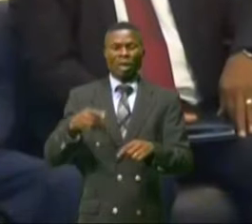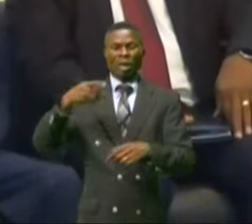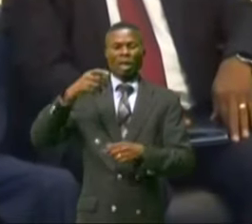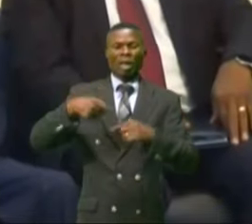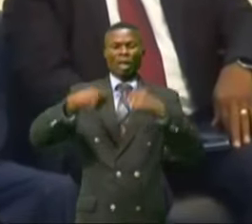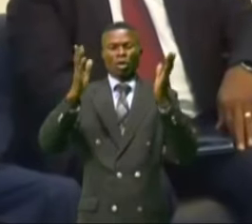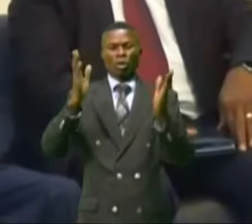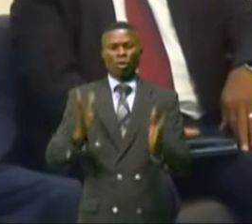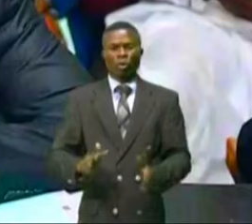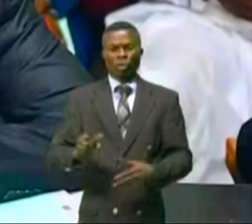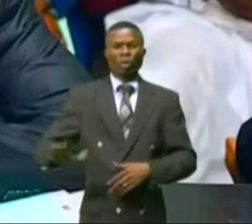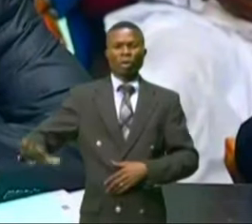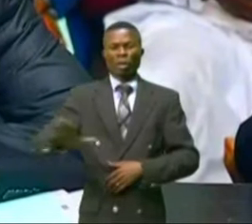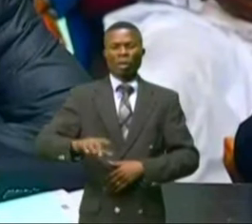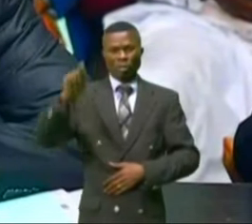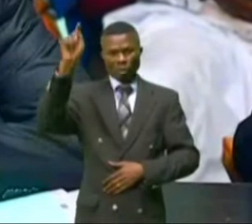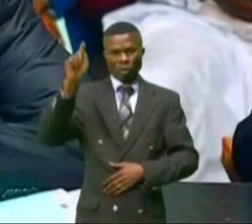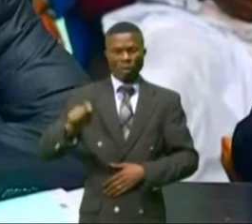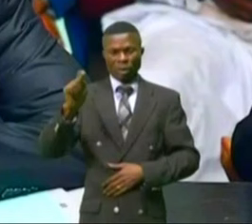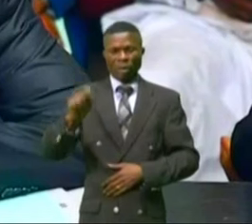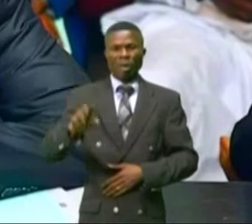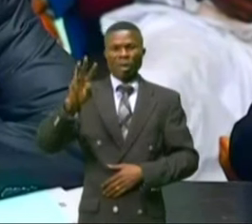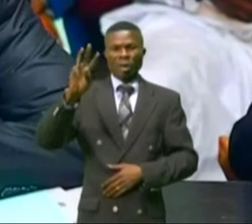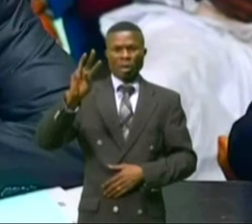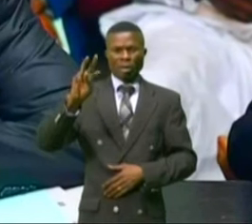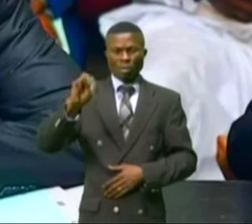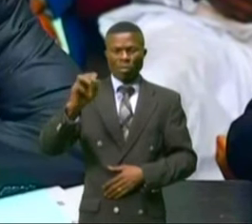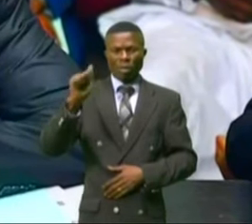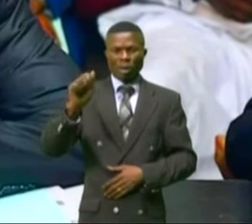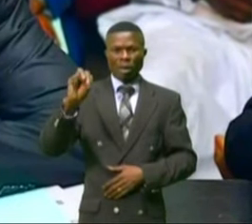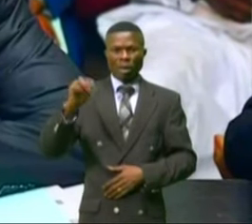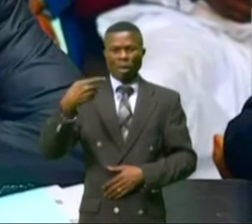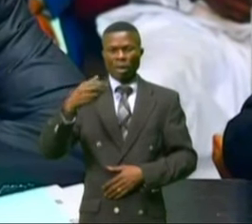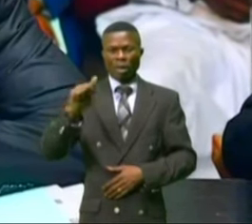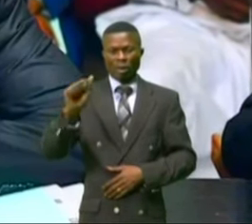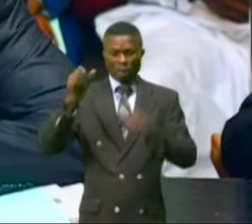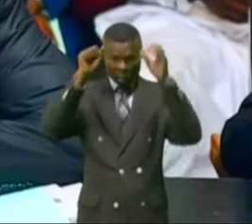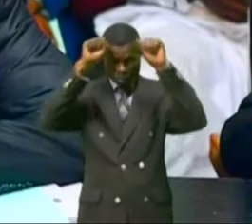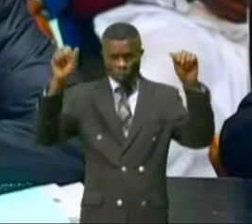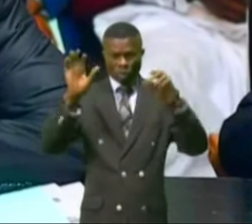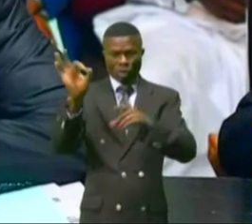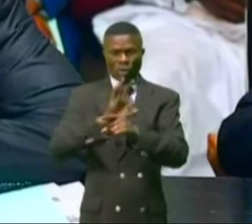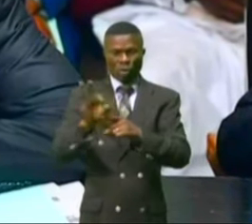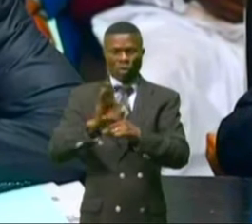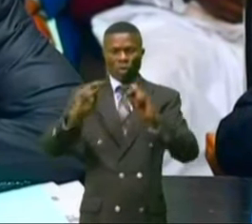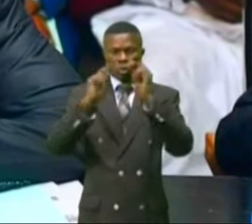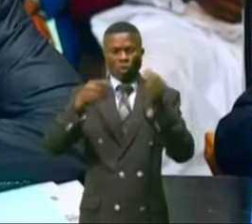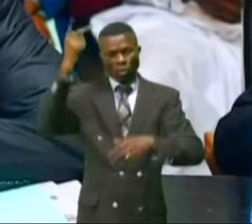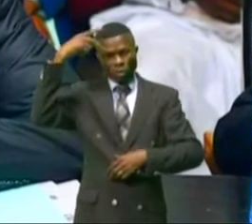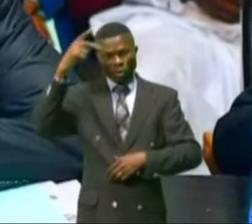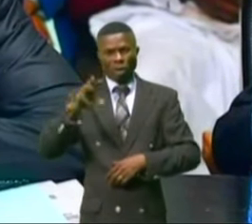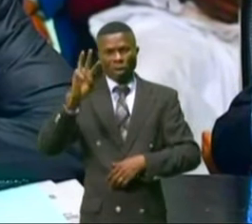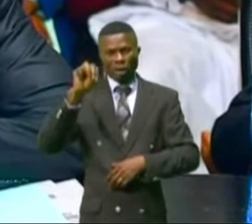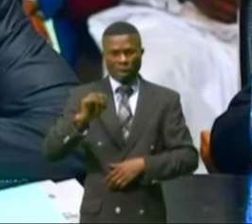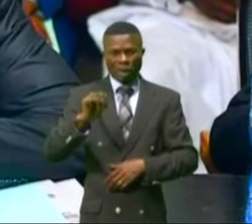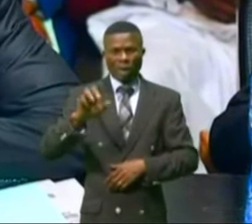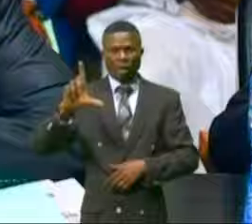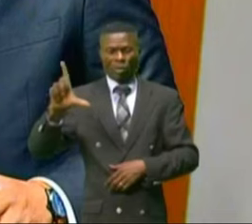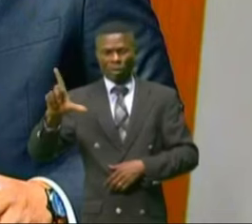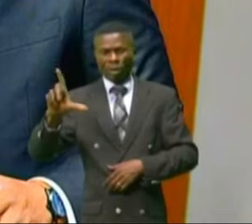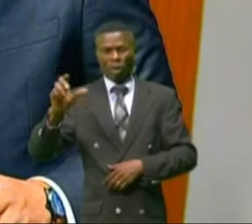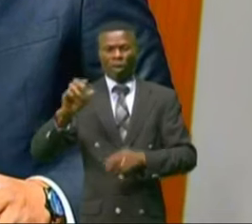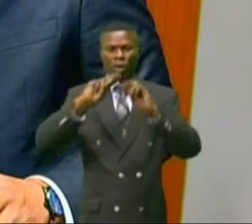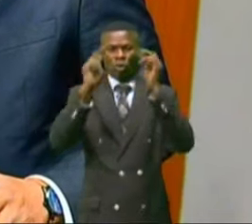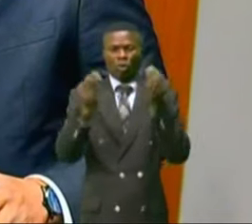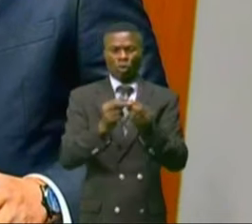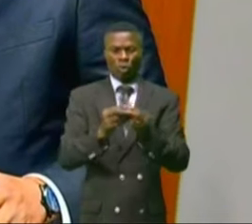de l'opposition tchadienne, Mahamat Ama Lazina, président de la formation politique MNCT, Mouvement